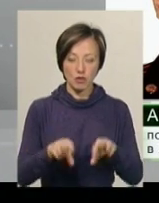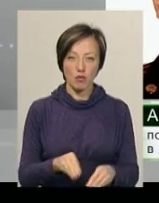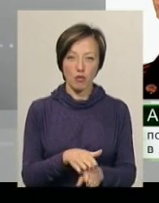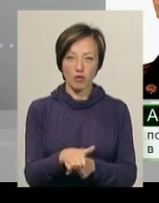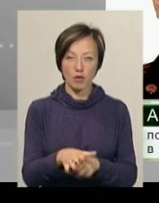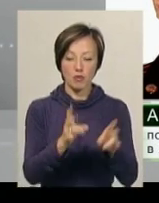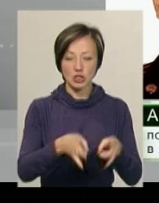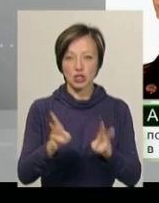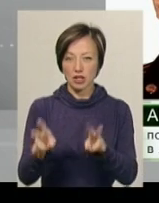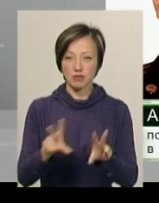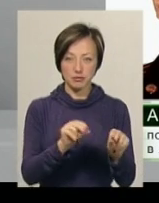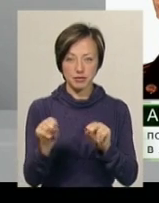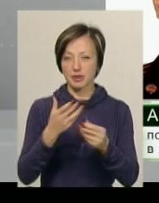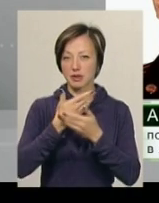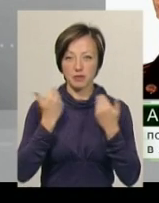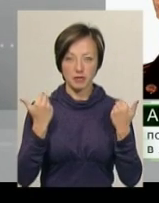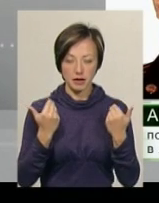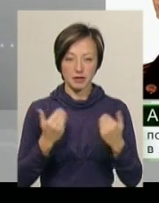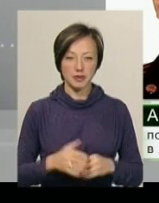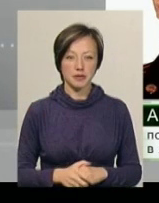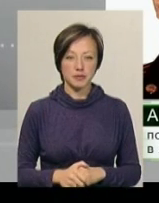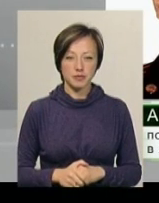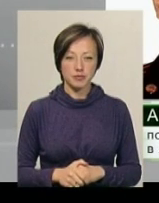часто постраждала сім'я. Експерти працюють над